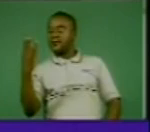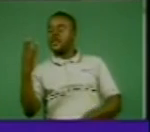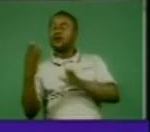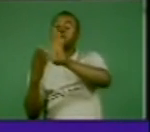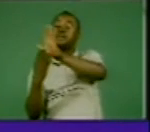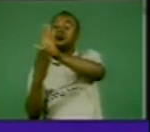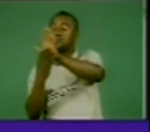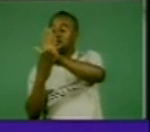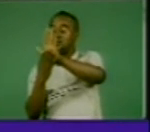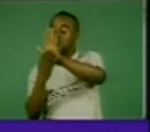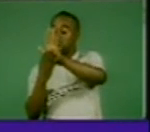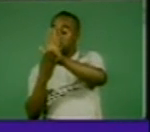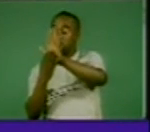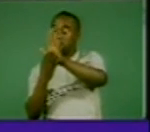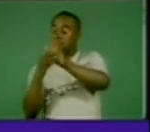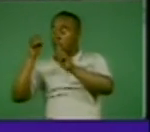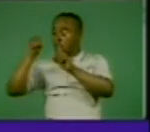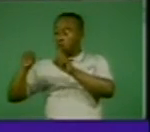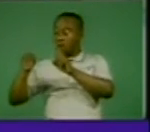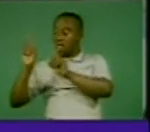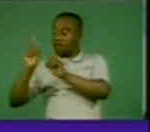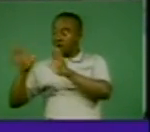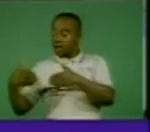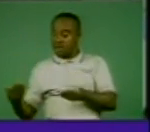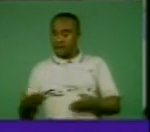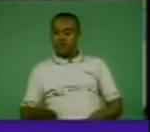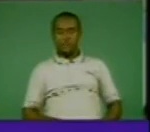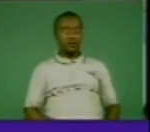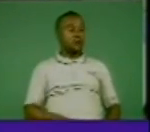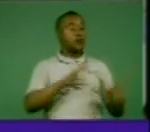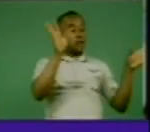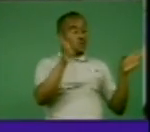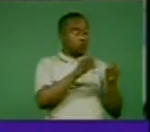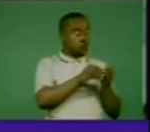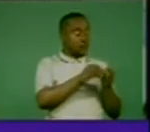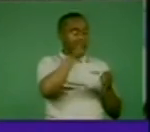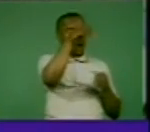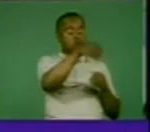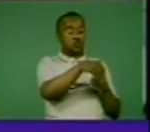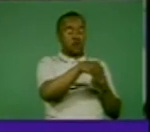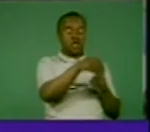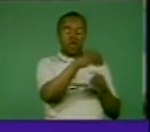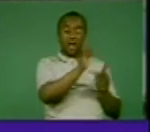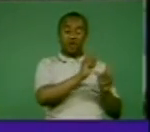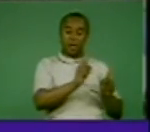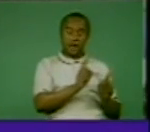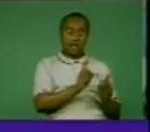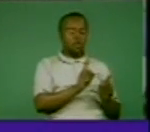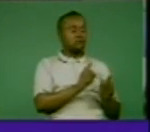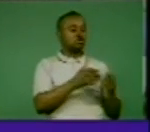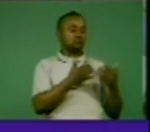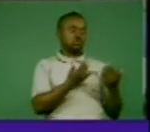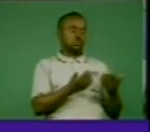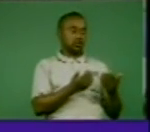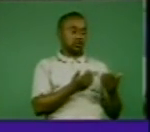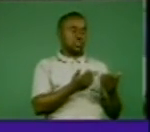Jumla ya kura za hapana ni kura 5 kwa kila ibara. Jumla ya kura za ndio ni kura 148 kwa kila